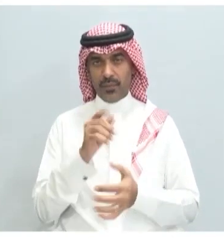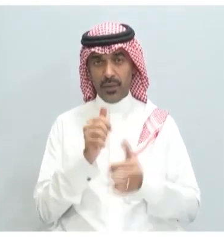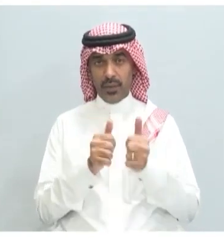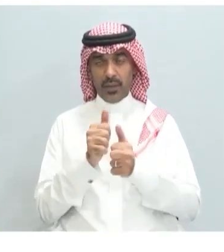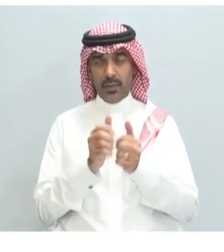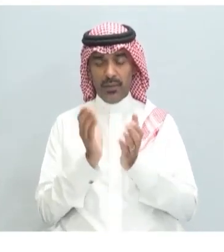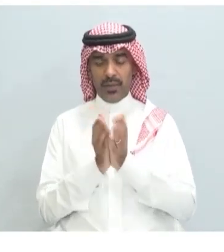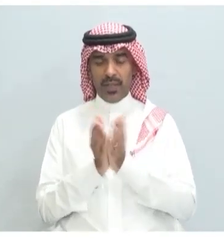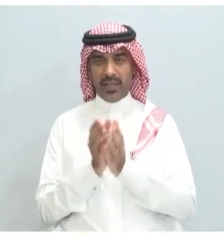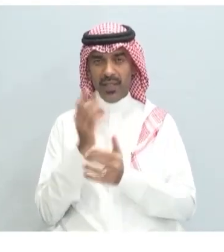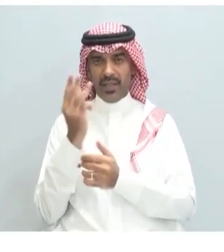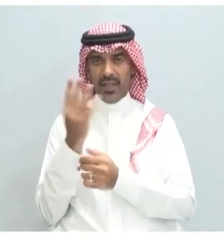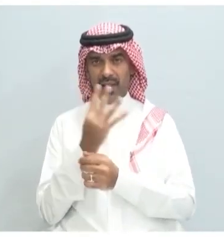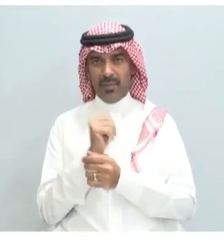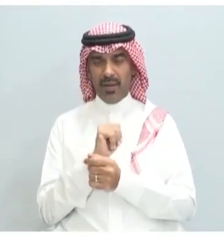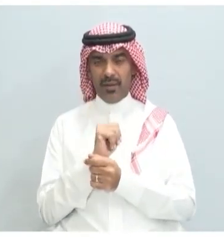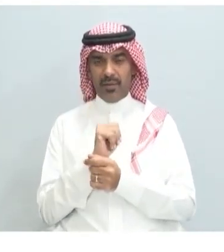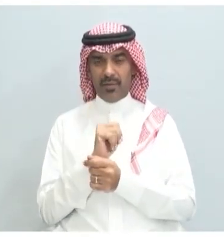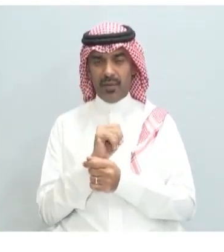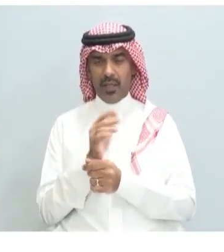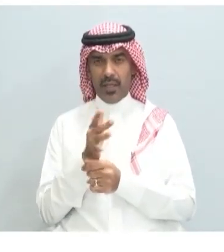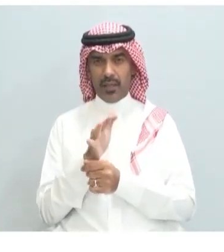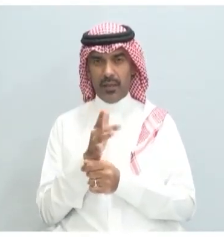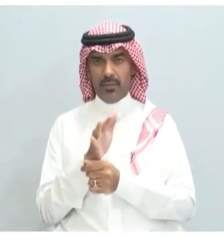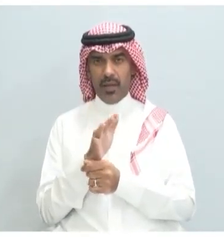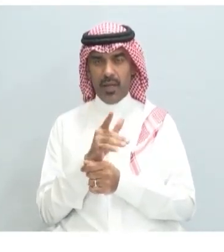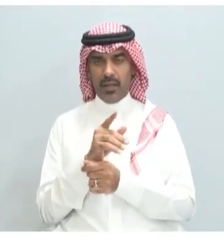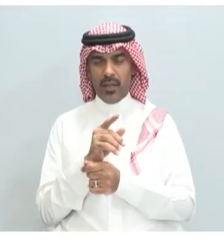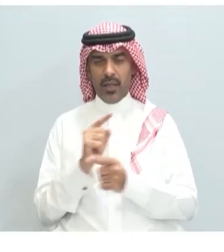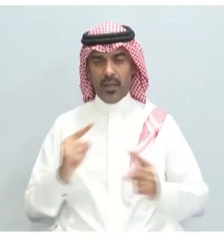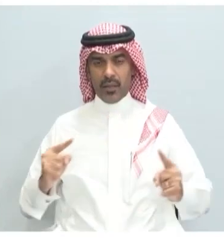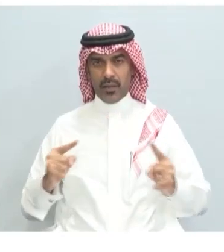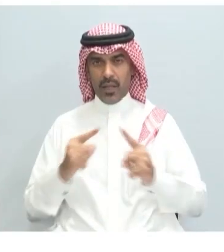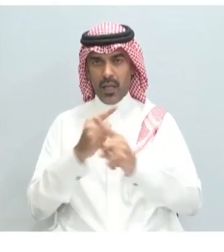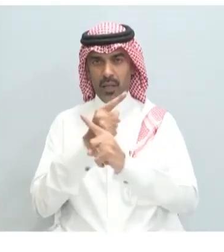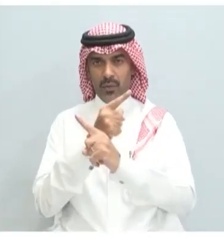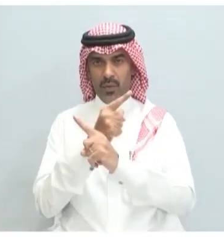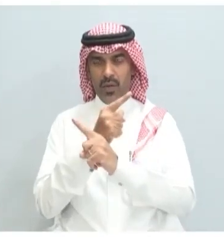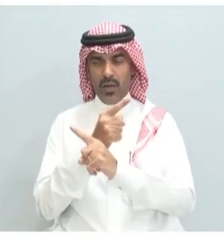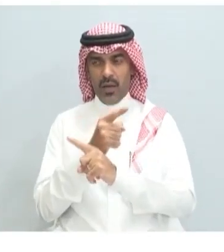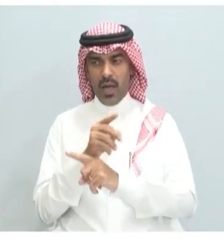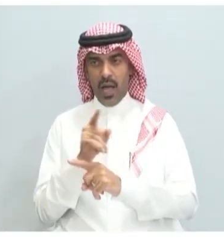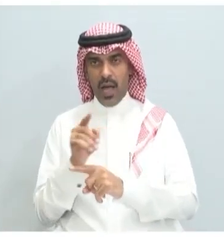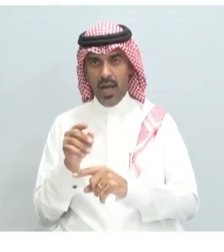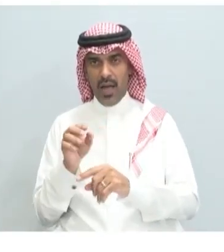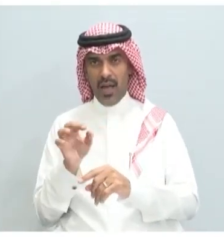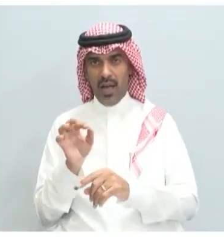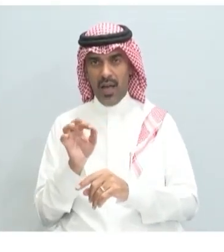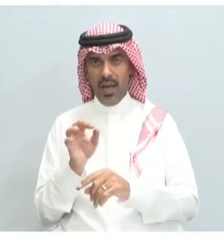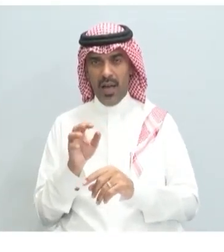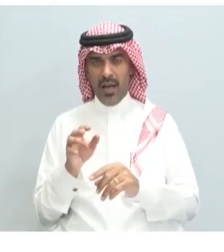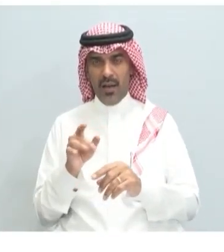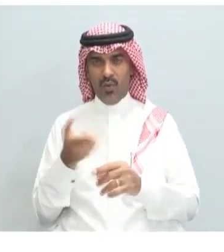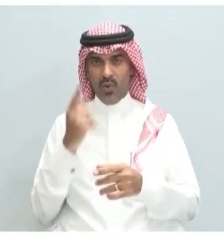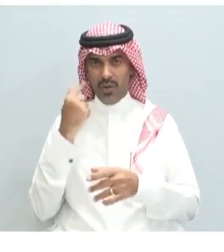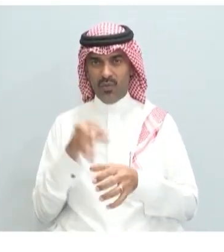في درس ثلاثه اربعه احتمالات تتضمن تقاطع حادثتين او اكثر اللي هو كانت احتمالات الحوادث المستقله